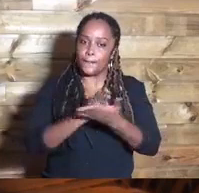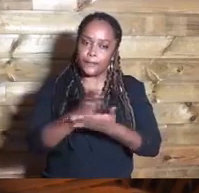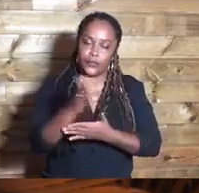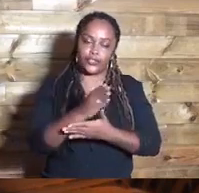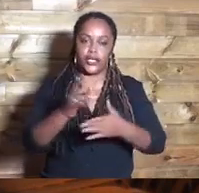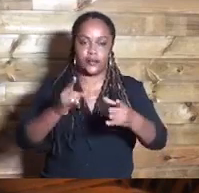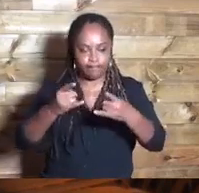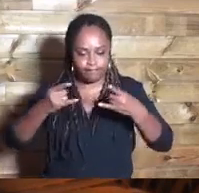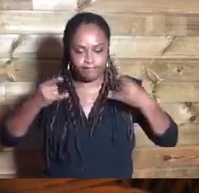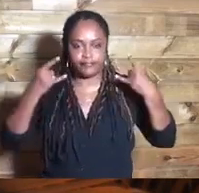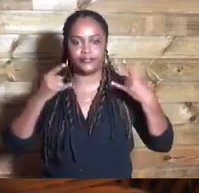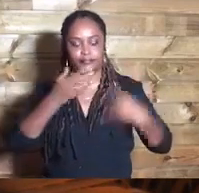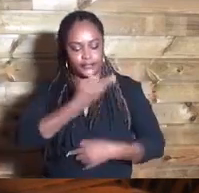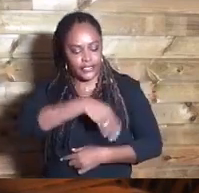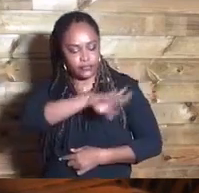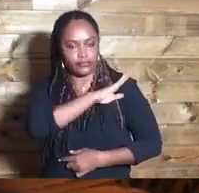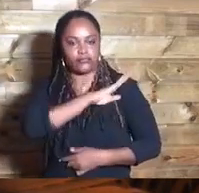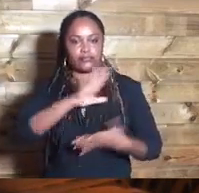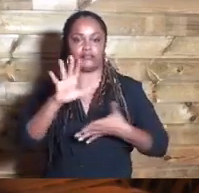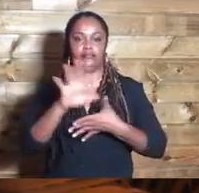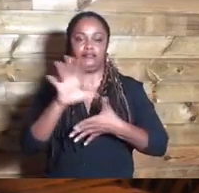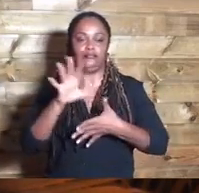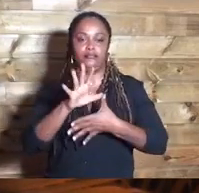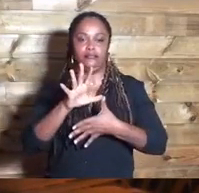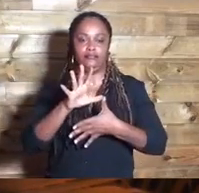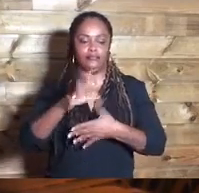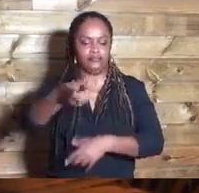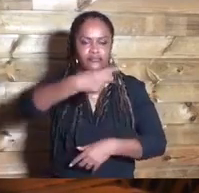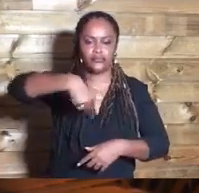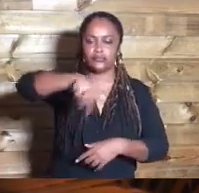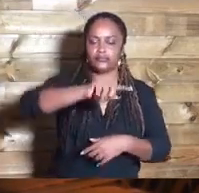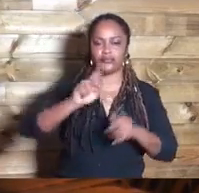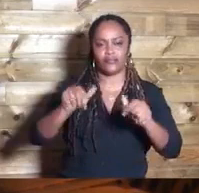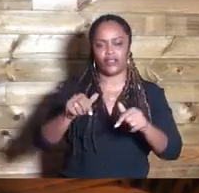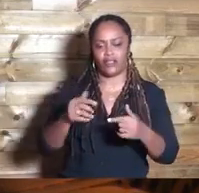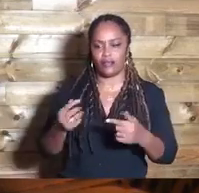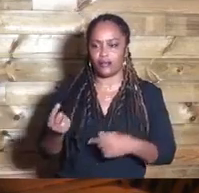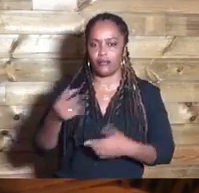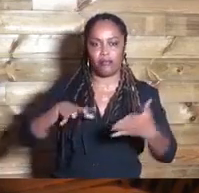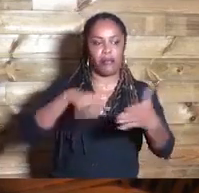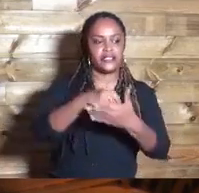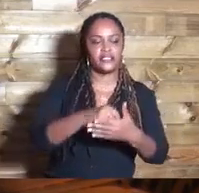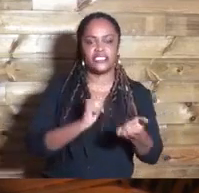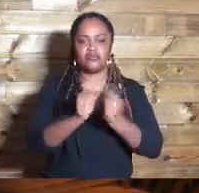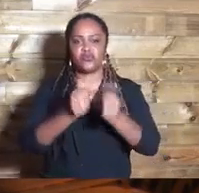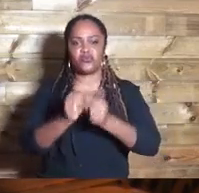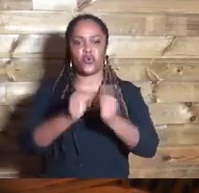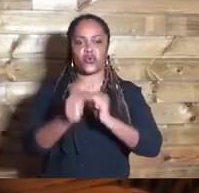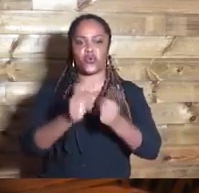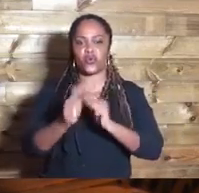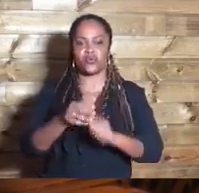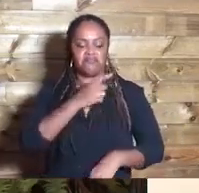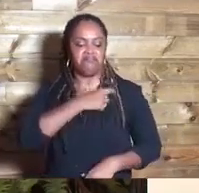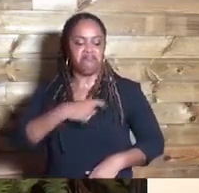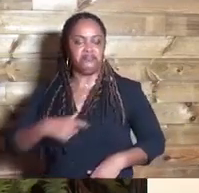de responsabilité guadeloupéenne. Nous ne sommes pas venus participer à un concours de Miss TVA ou de